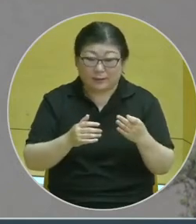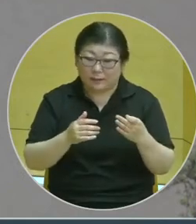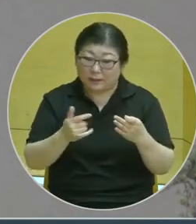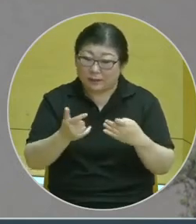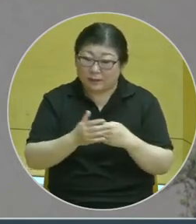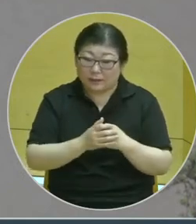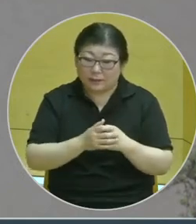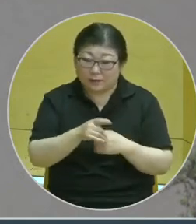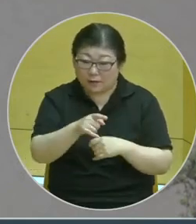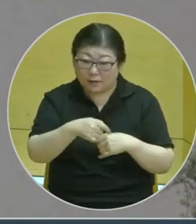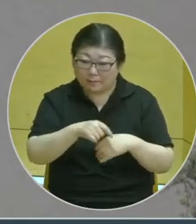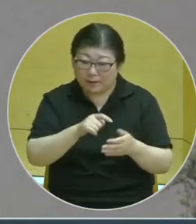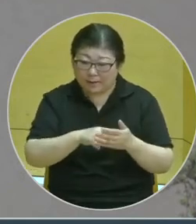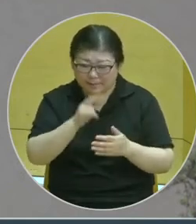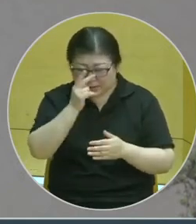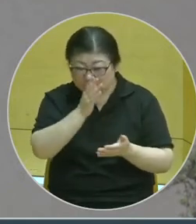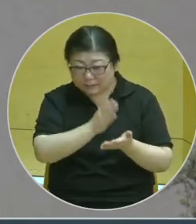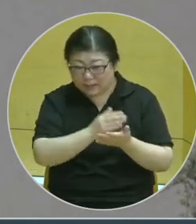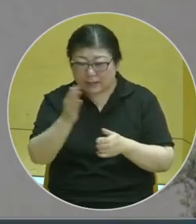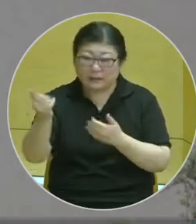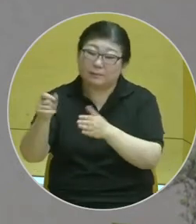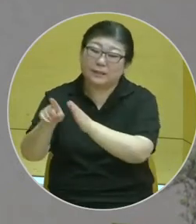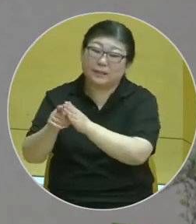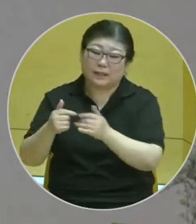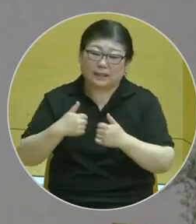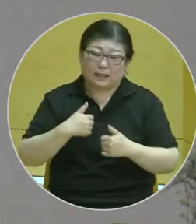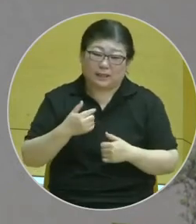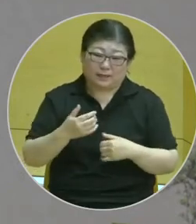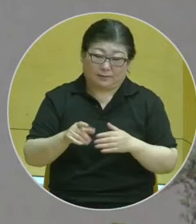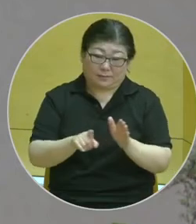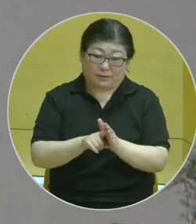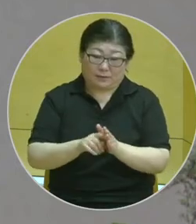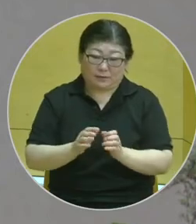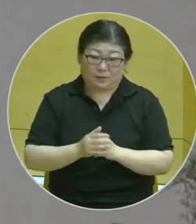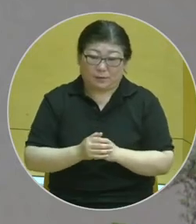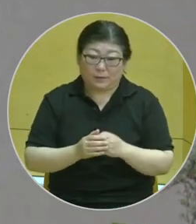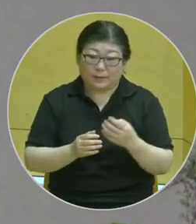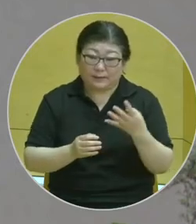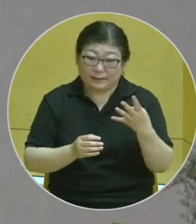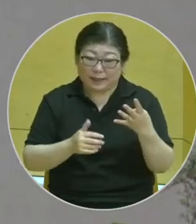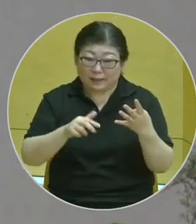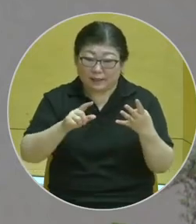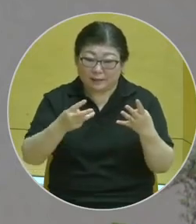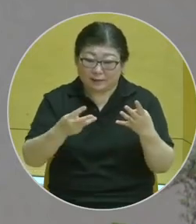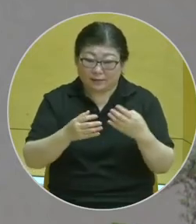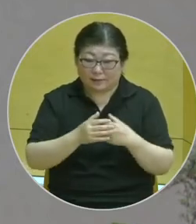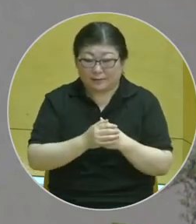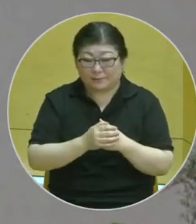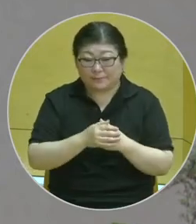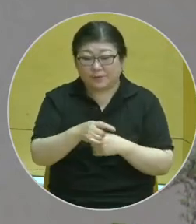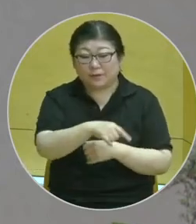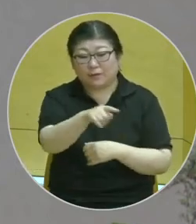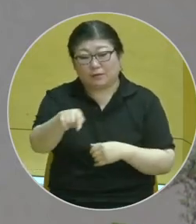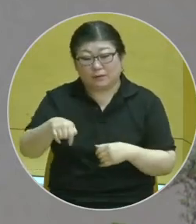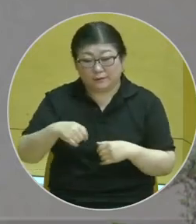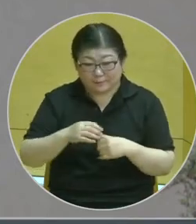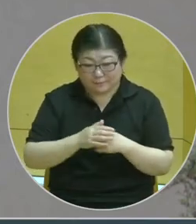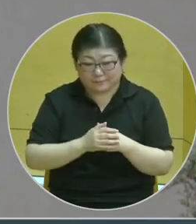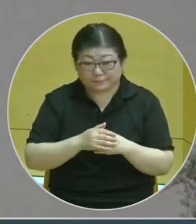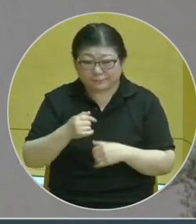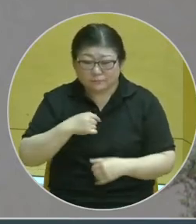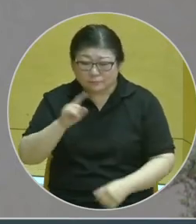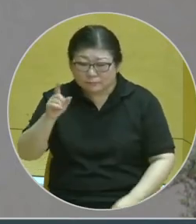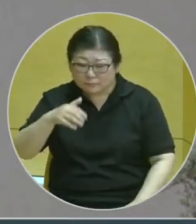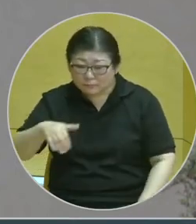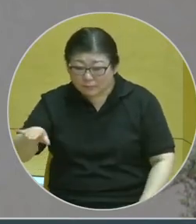믿으니 또 나를 믿으라 그렇게 하고 4 절에 가면 주님께서도 이렇게 말씀합니다 너희는 내가 어디로